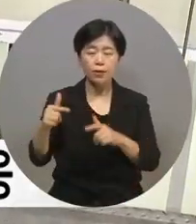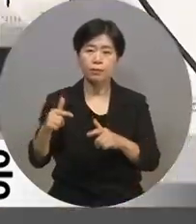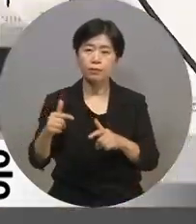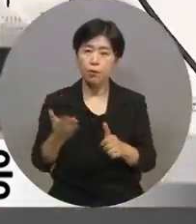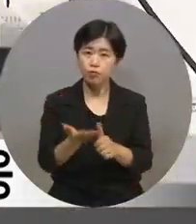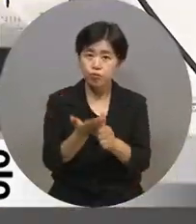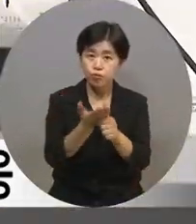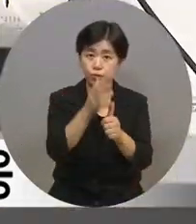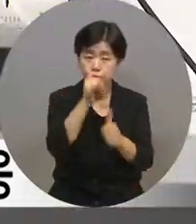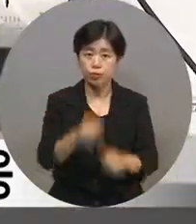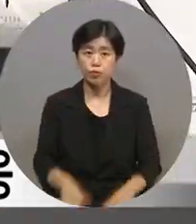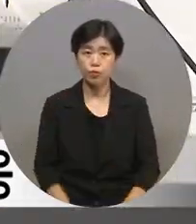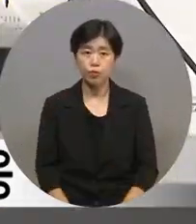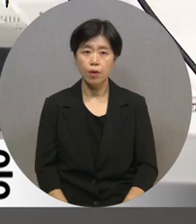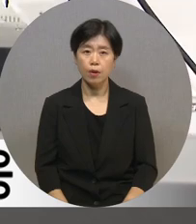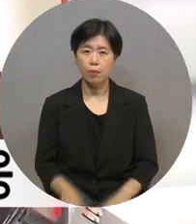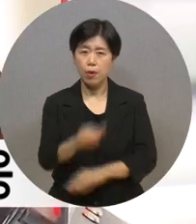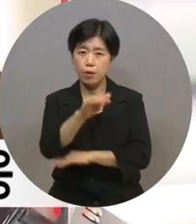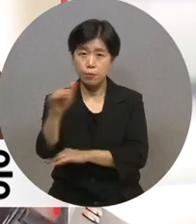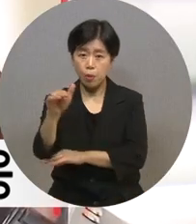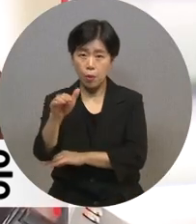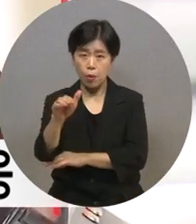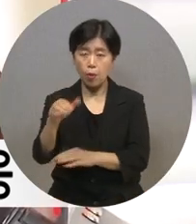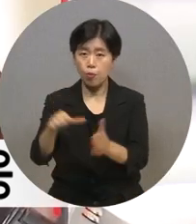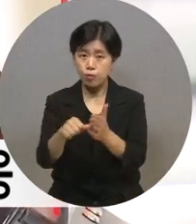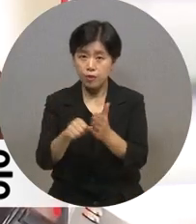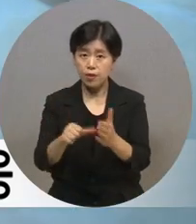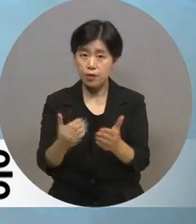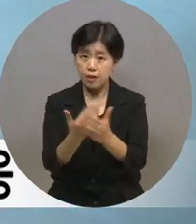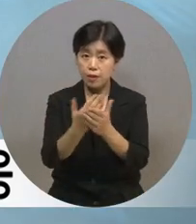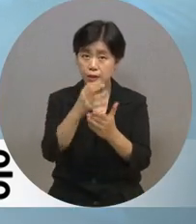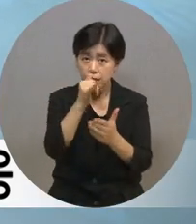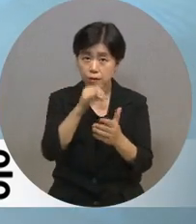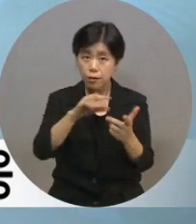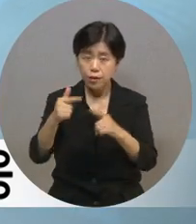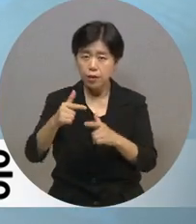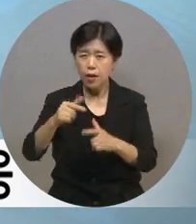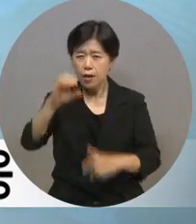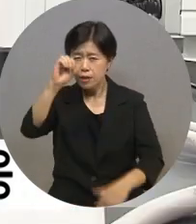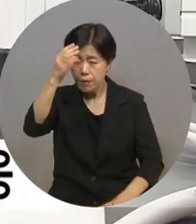안정화시키고 지표 물질이 향상된 첨단 소재를 발굴, 산업